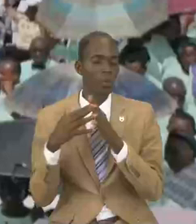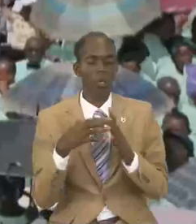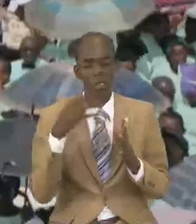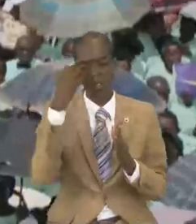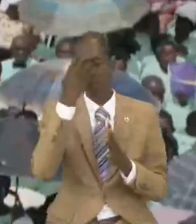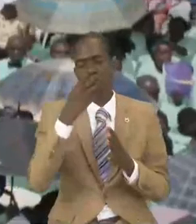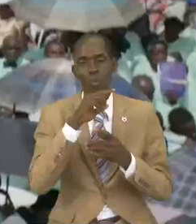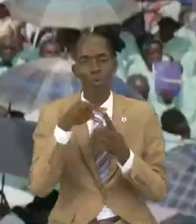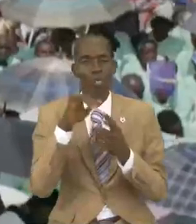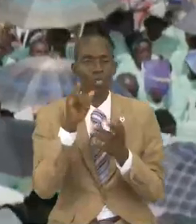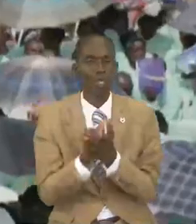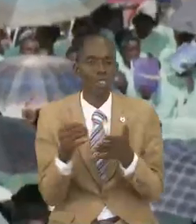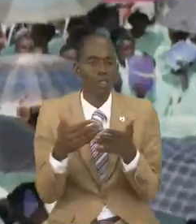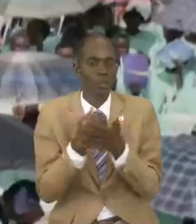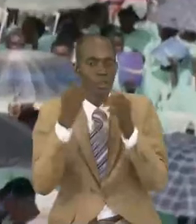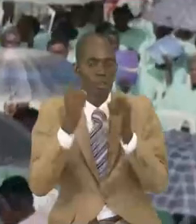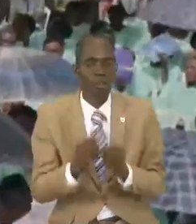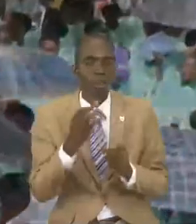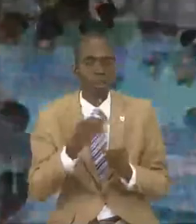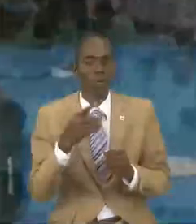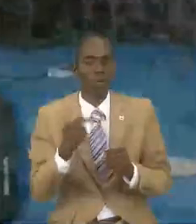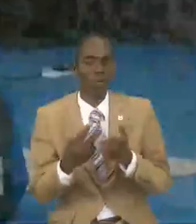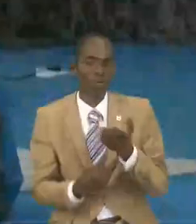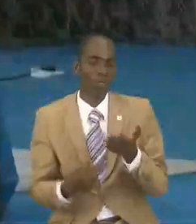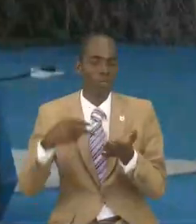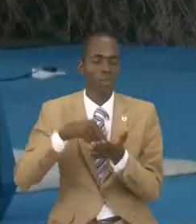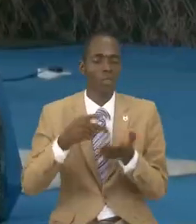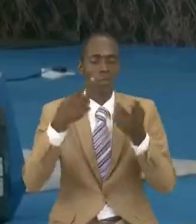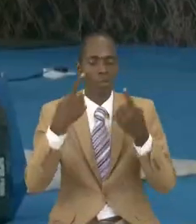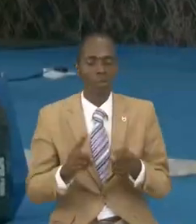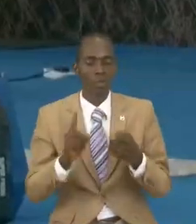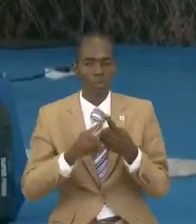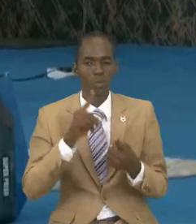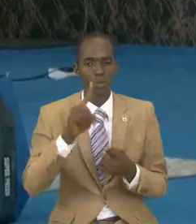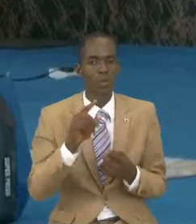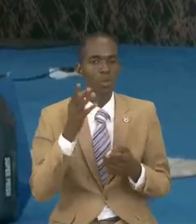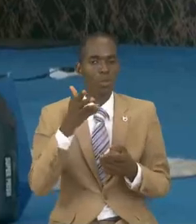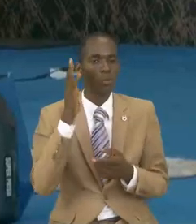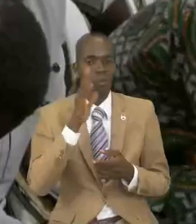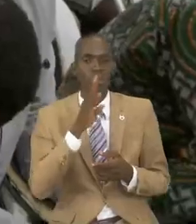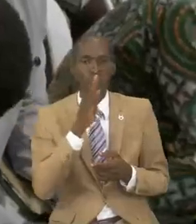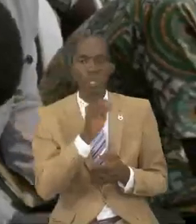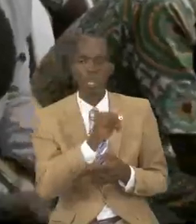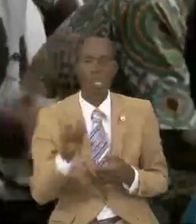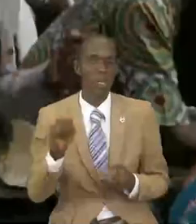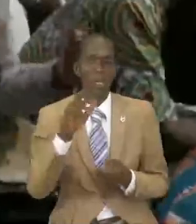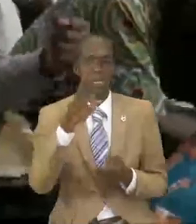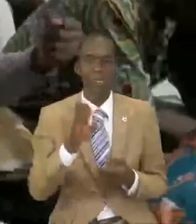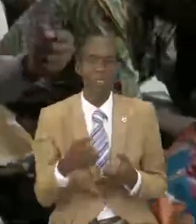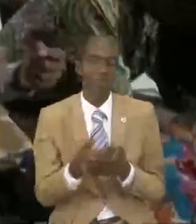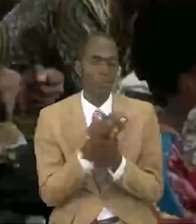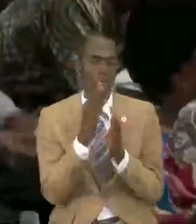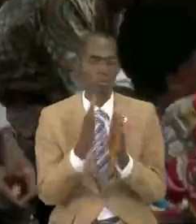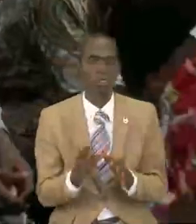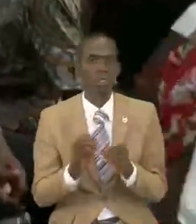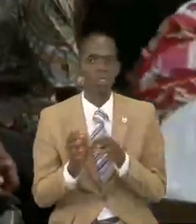en Europe, en Australie, lorsque la nouvelle puissance de la résurrection descend sur vous, il y aura le renouvellement au